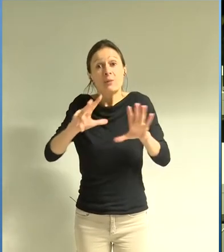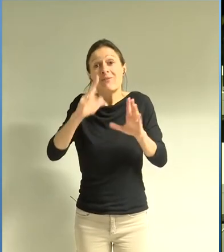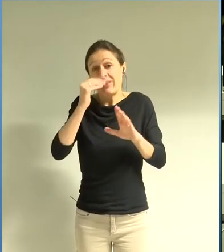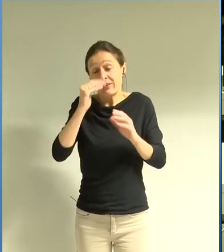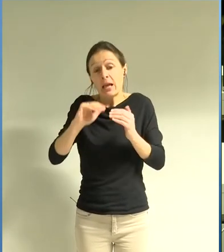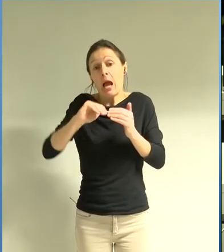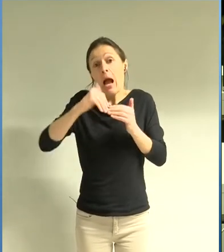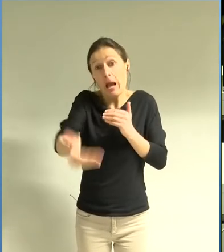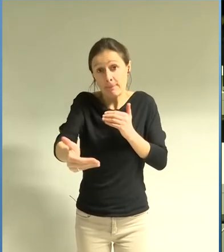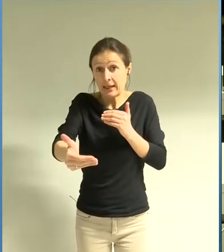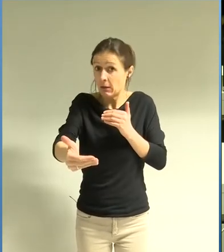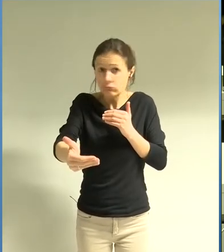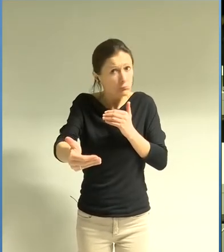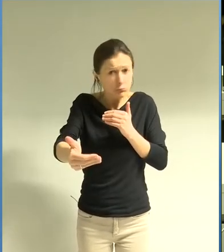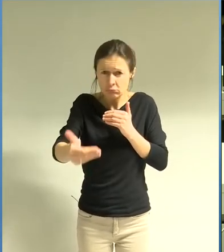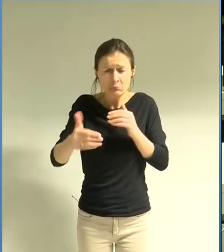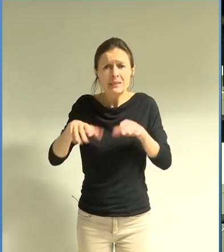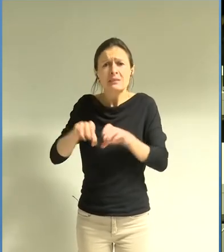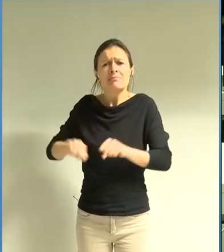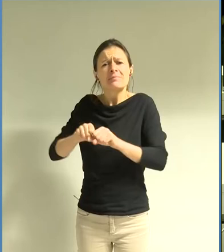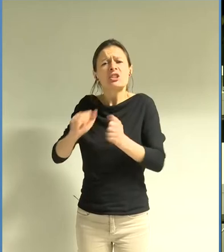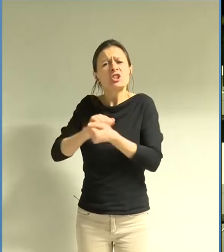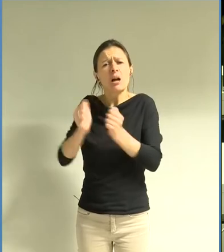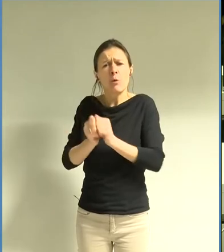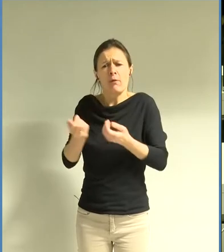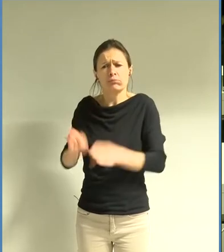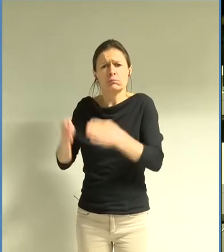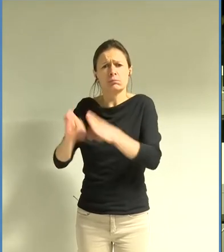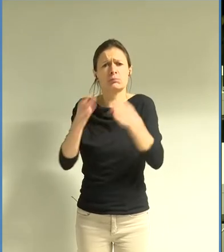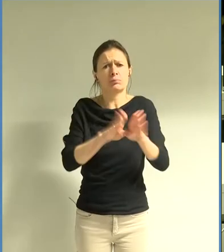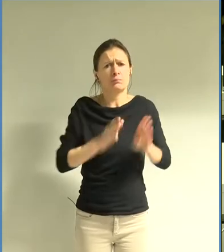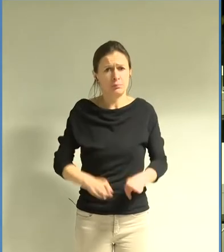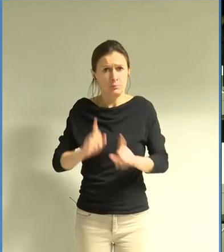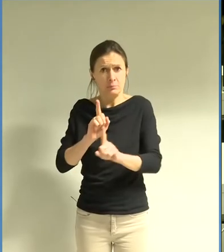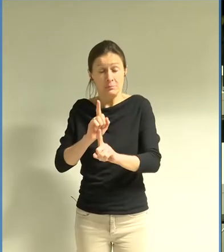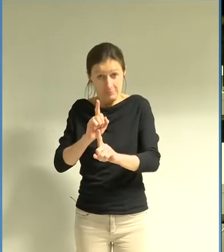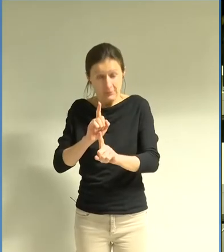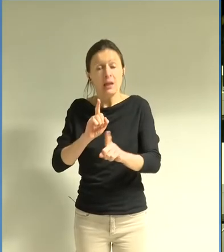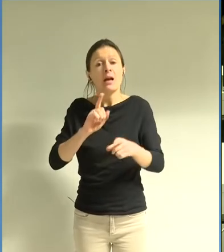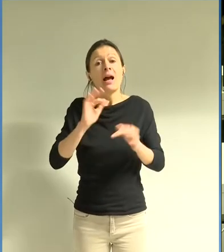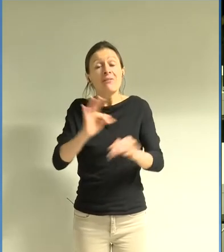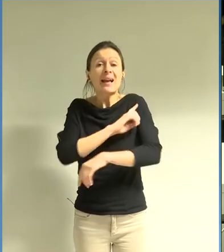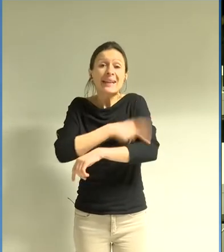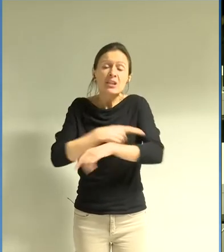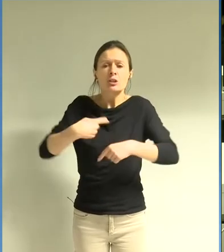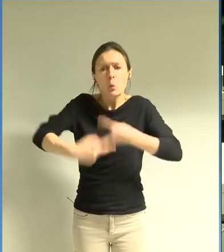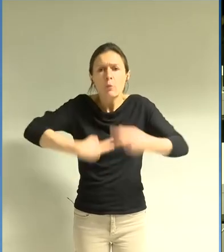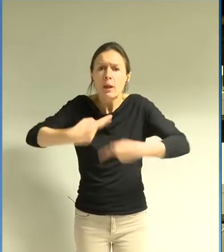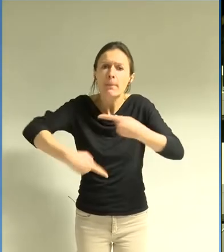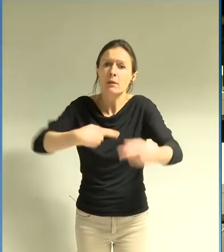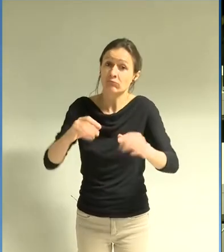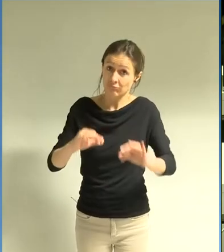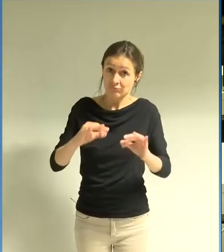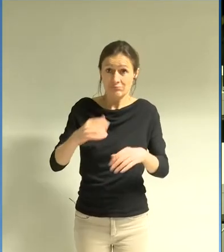mis en oeuvre il n'aurait plus de centrales à charbon je rappelle que c'est l'objet du ve sur la question des énergies renouvelables moi je rebondis sur la proposition de madame sénat